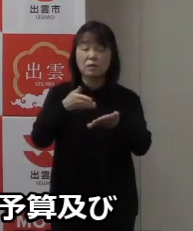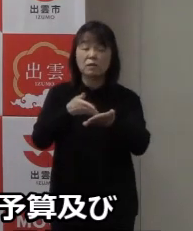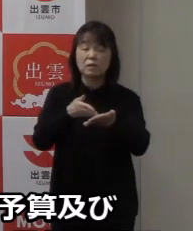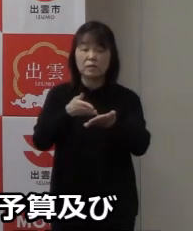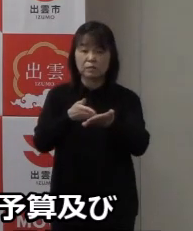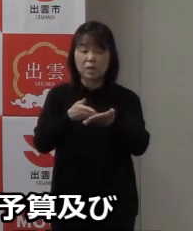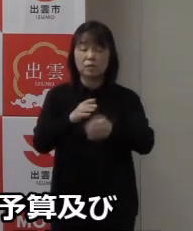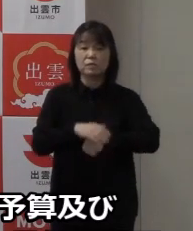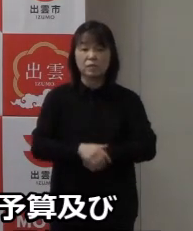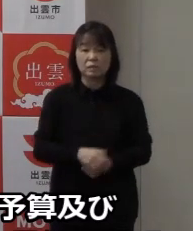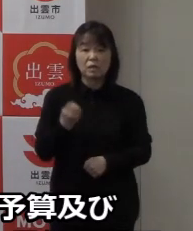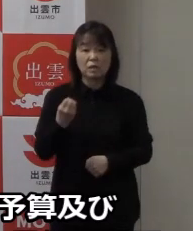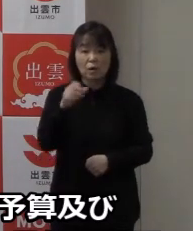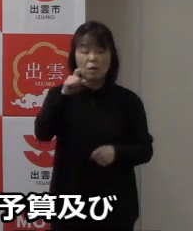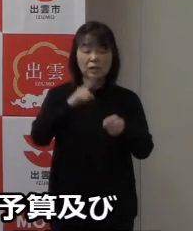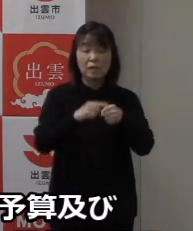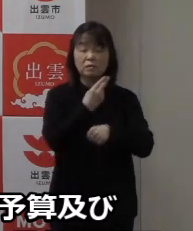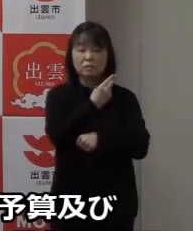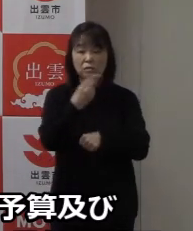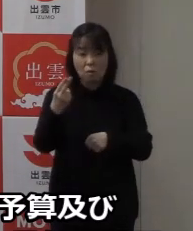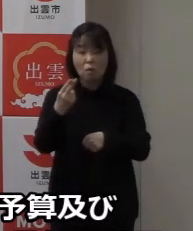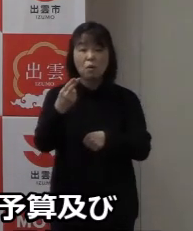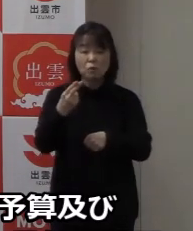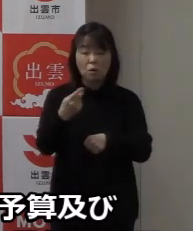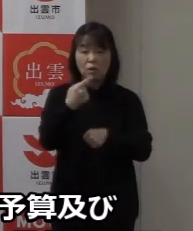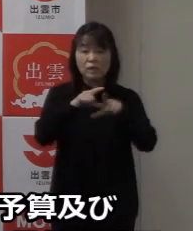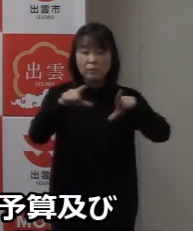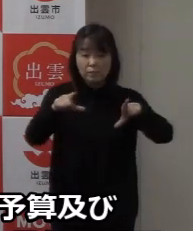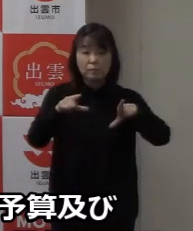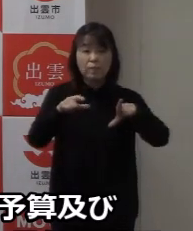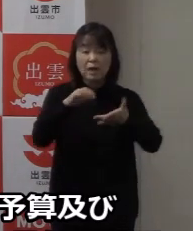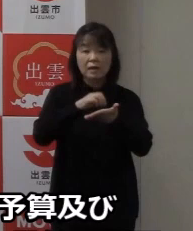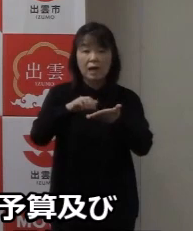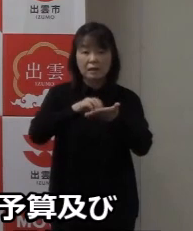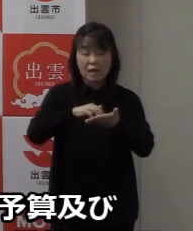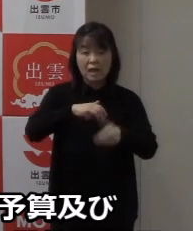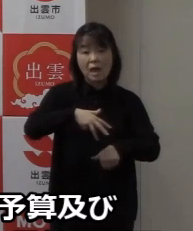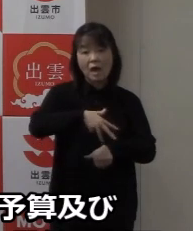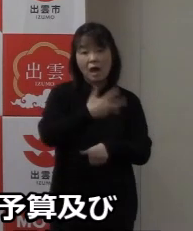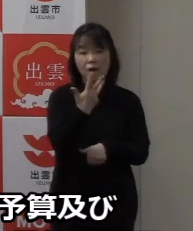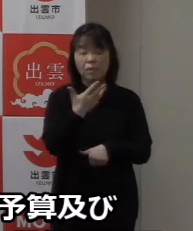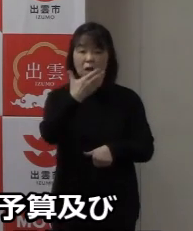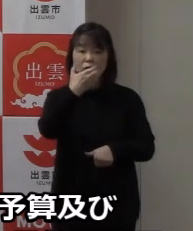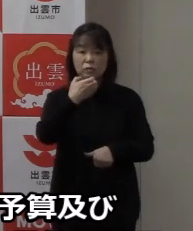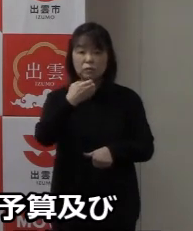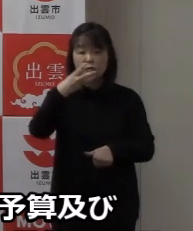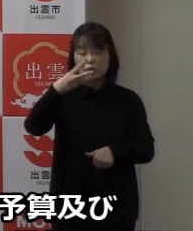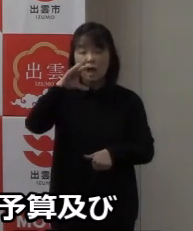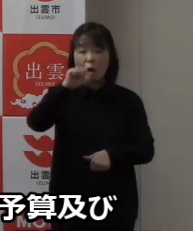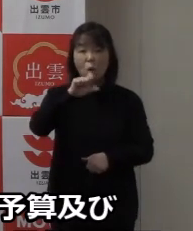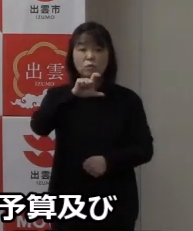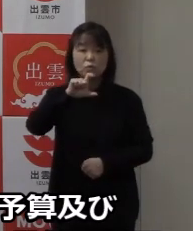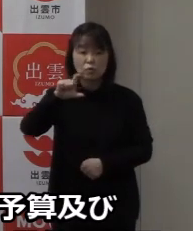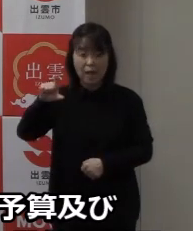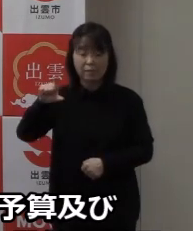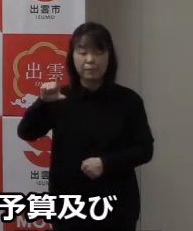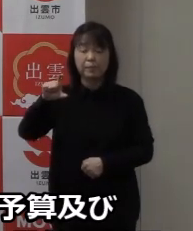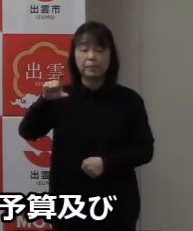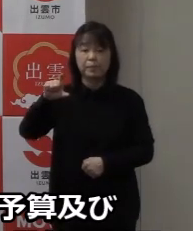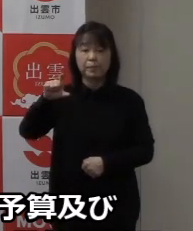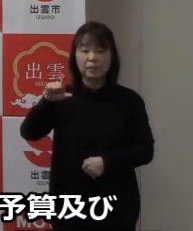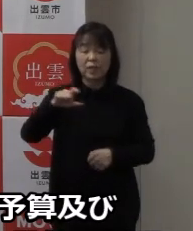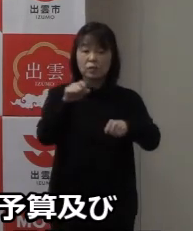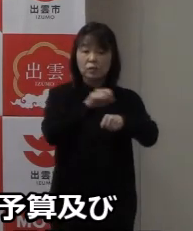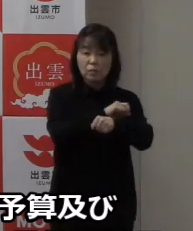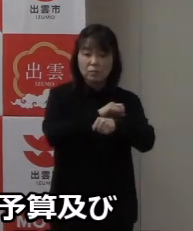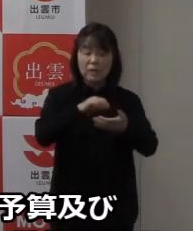が、令和5年度の当初予算一般会計893億円であります。特